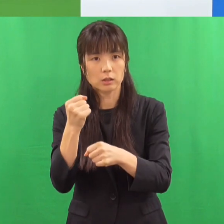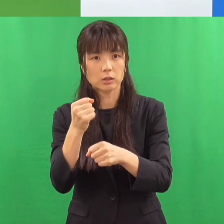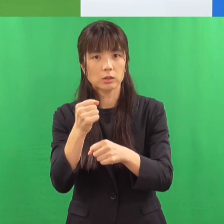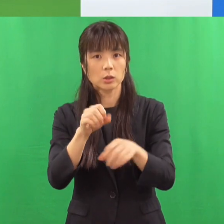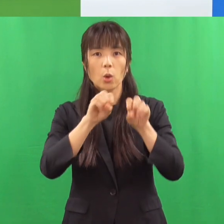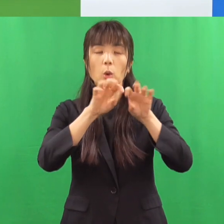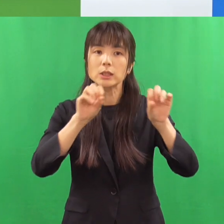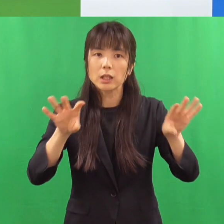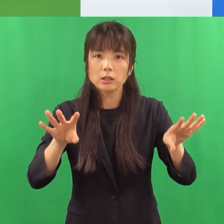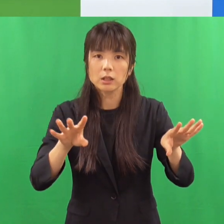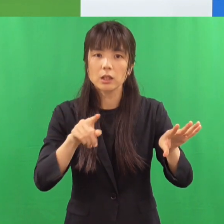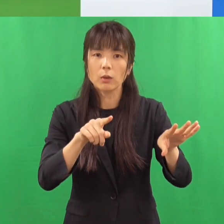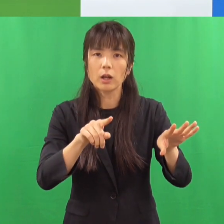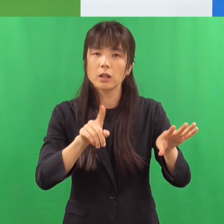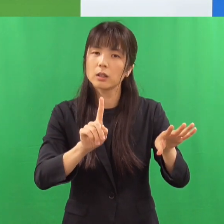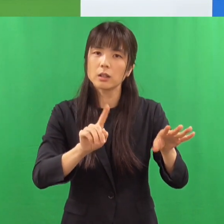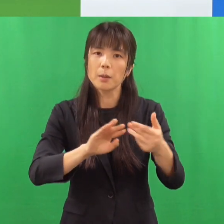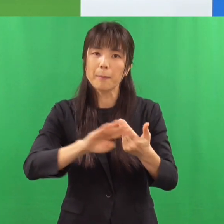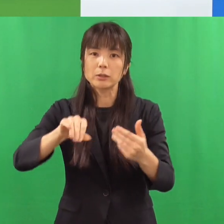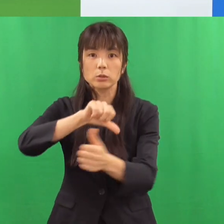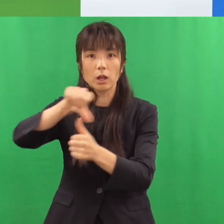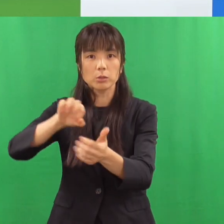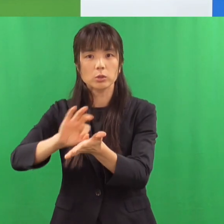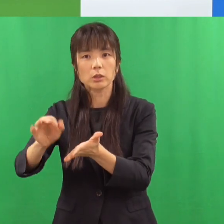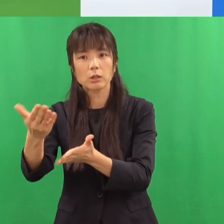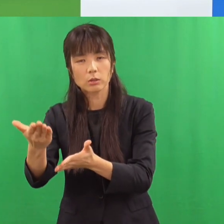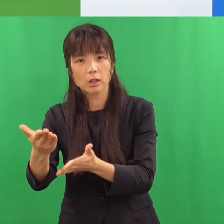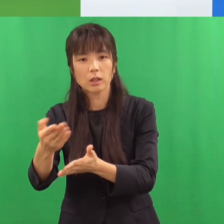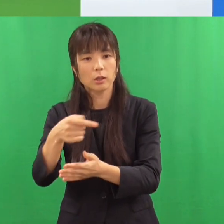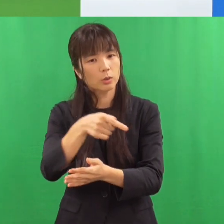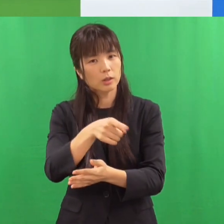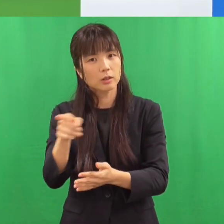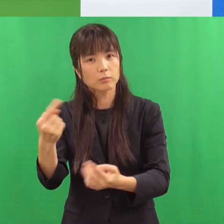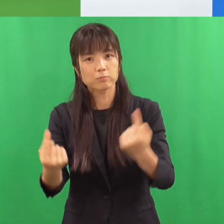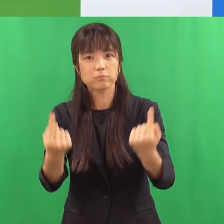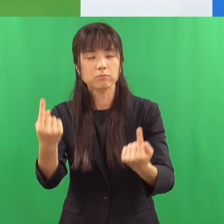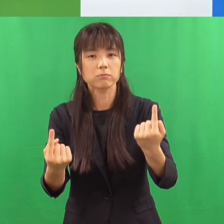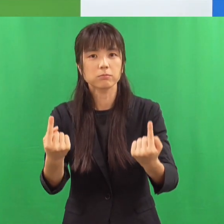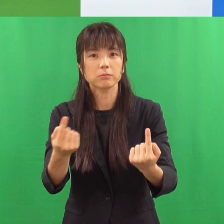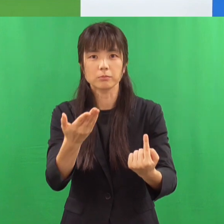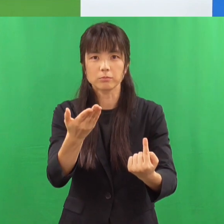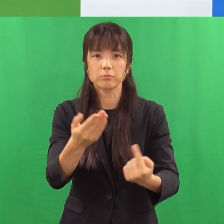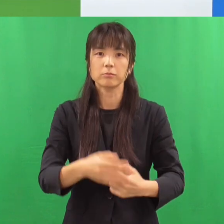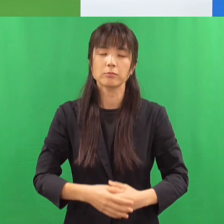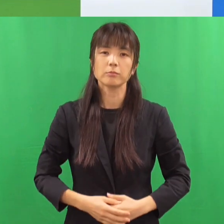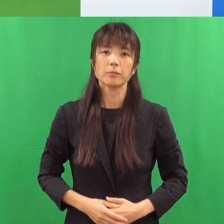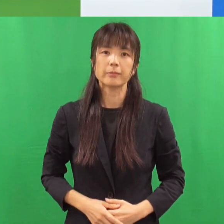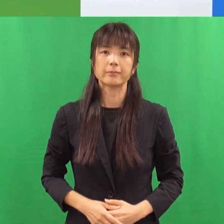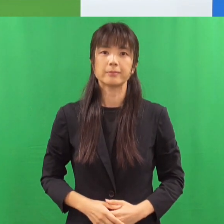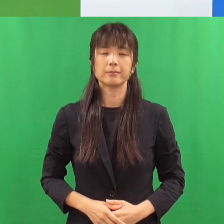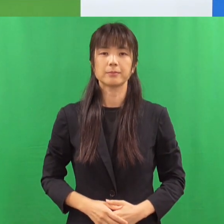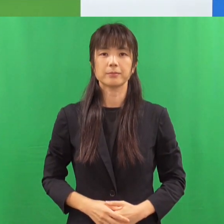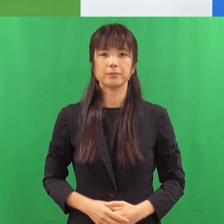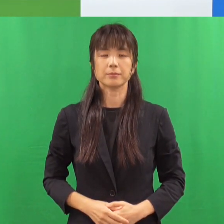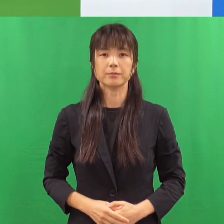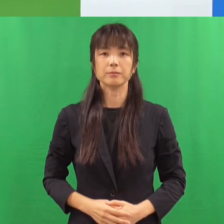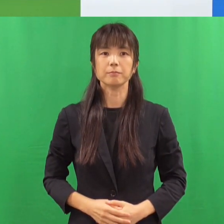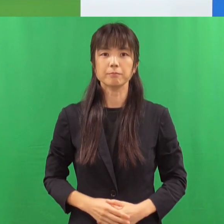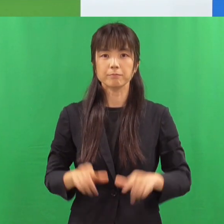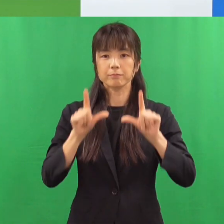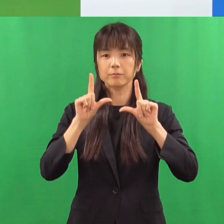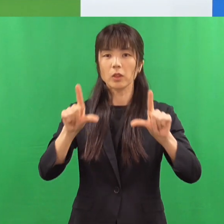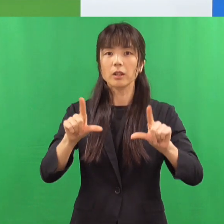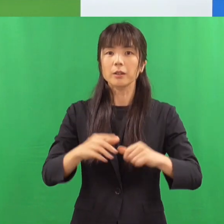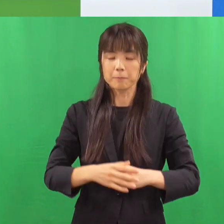ういったことについてはまた別のアプリ、これのアプリでもお知らせすることもあるということでしょうか。 はい、災害避難アプリ